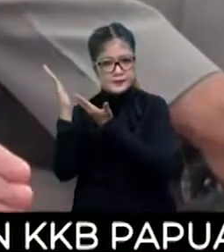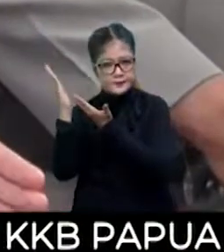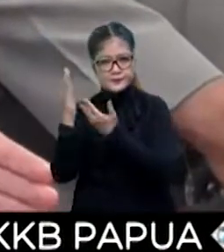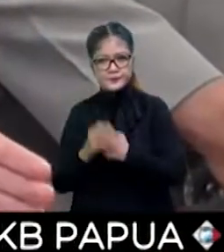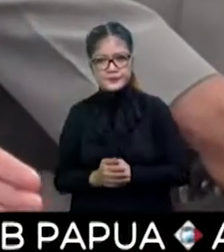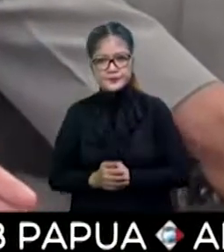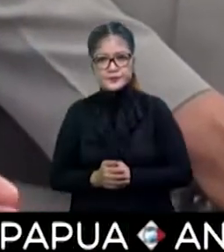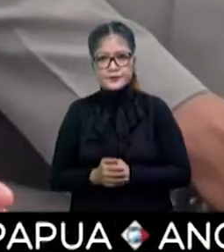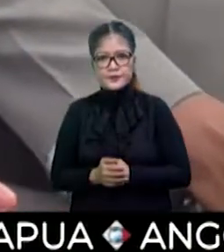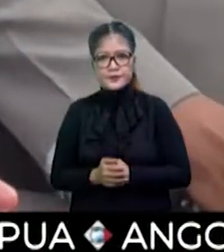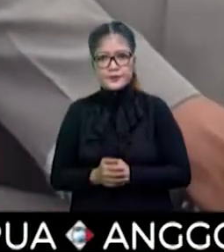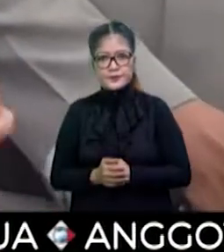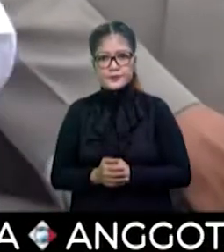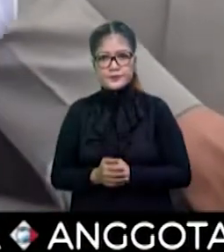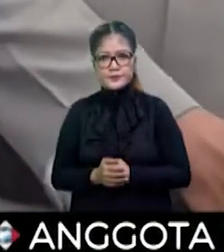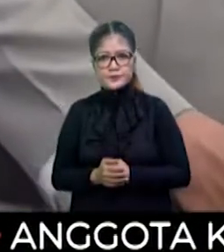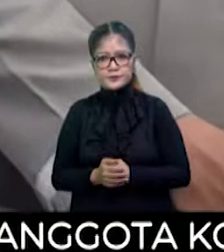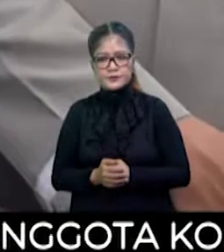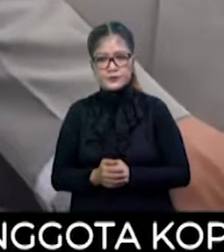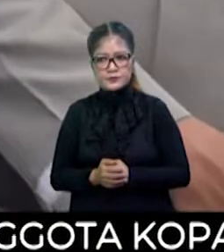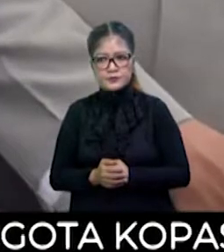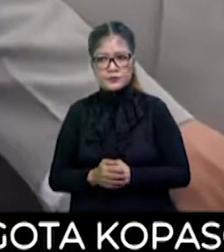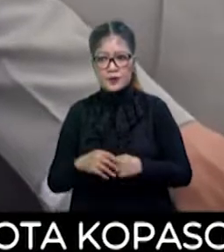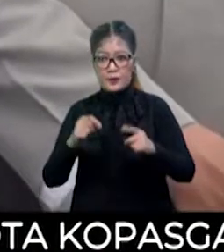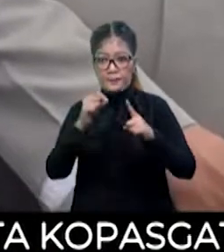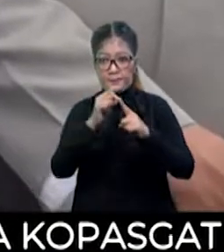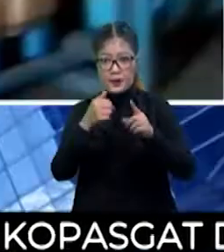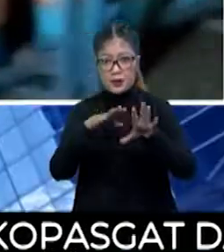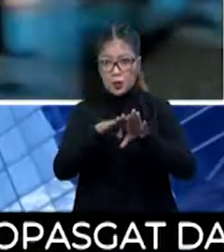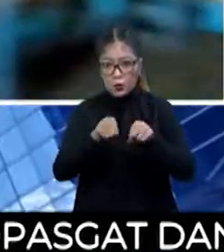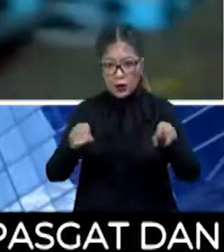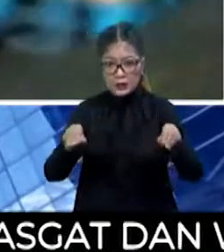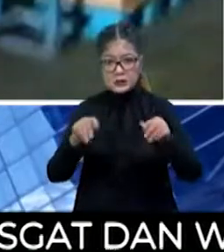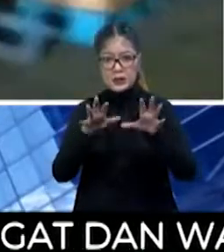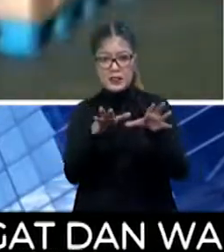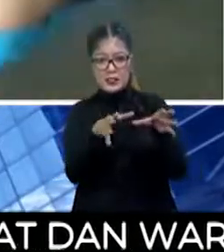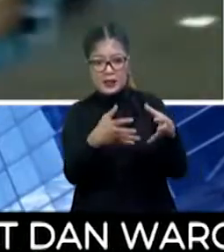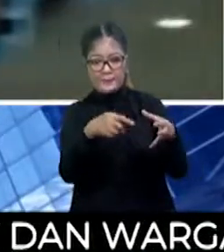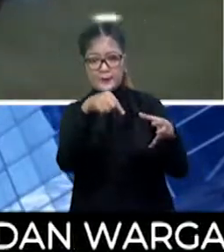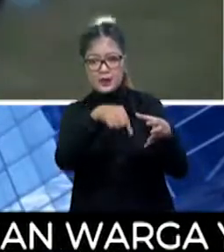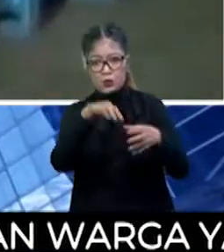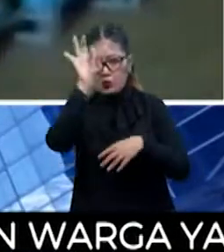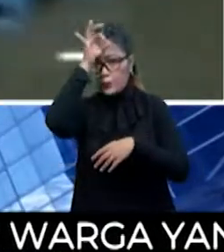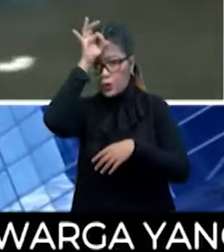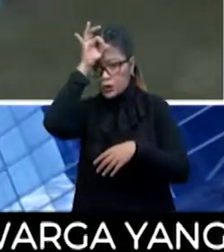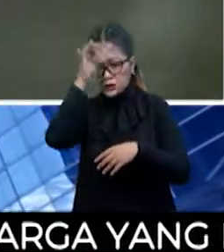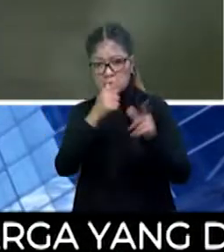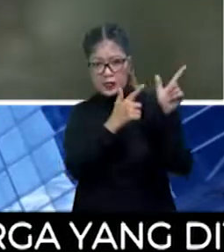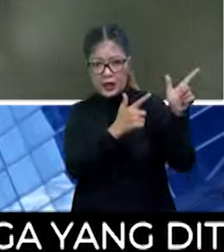oleh Satgas. Satgas itu adalah tim di satu tempat, Deli